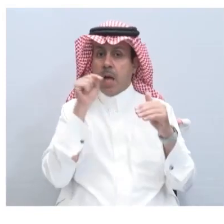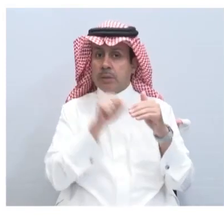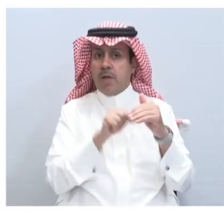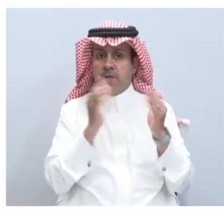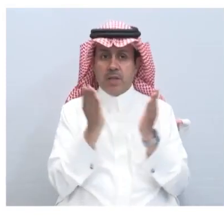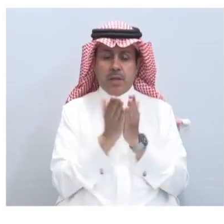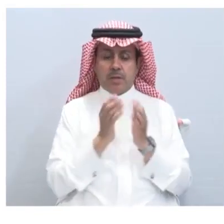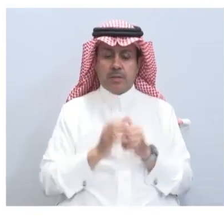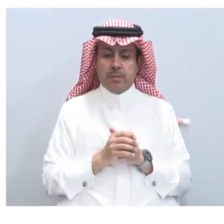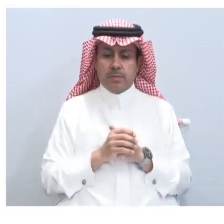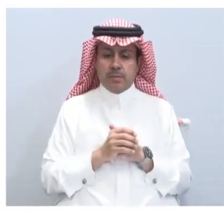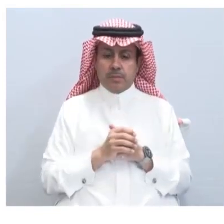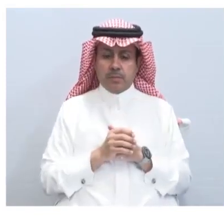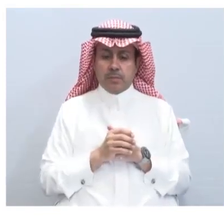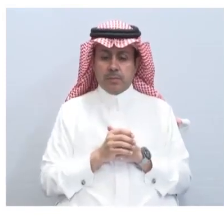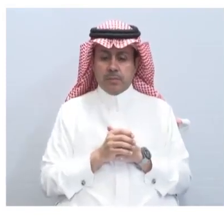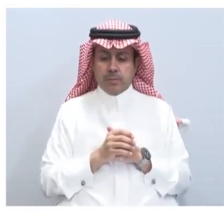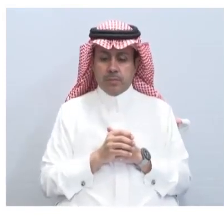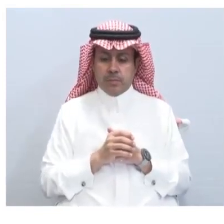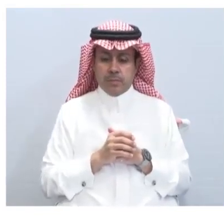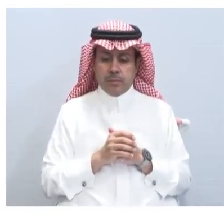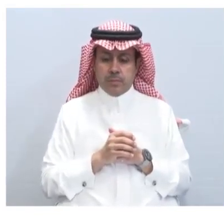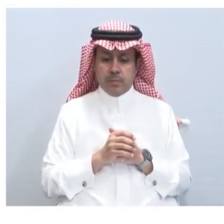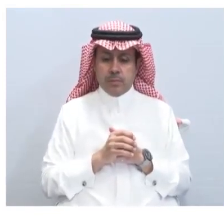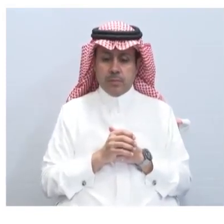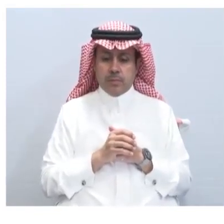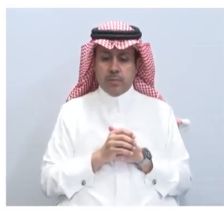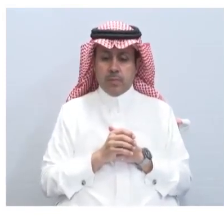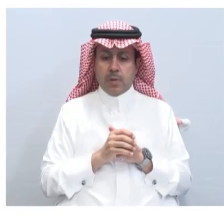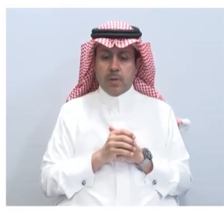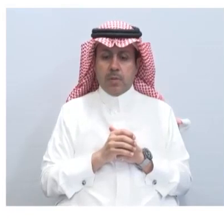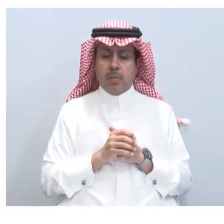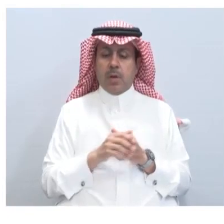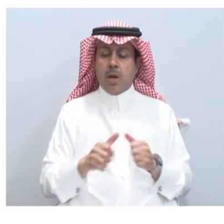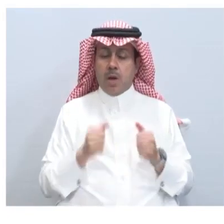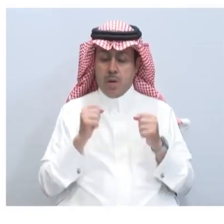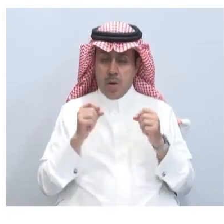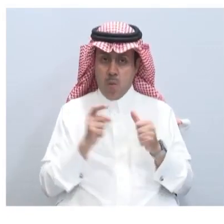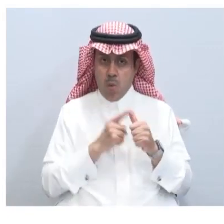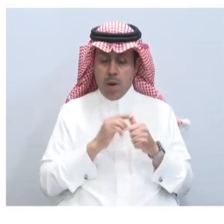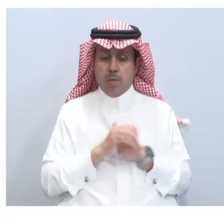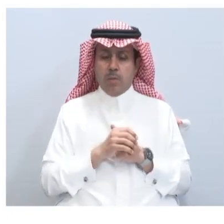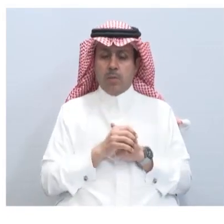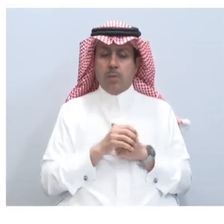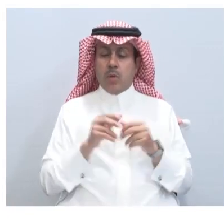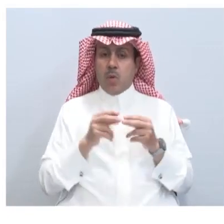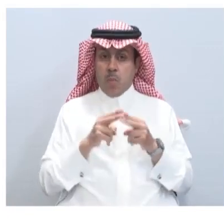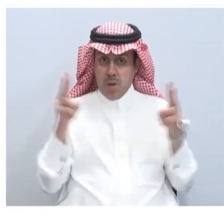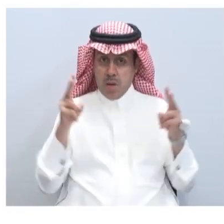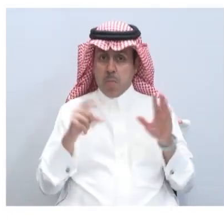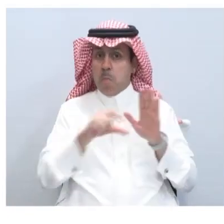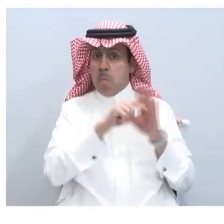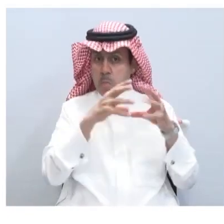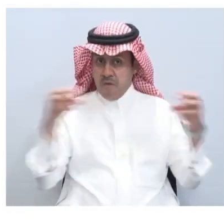ناتي الى اهداف الدرس من المتوقع بعد نهايه الدرس ان يكون المتعلم قادرا على ان يبين مفهوم